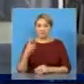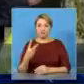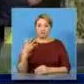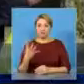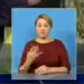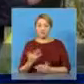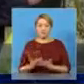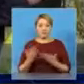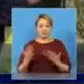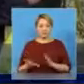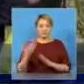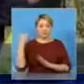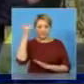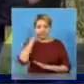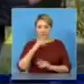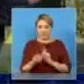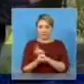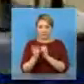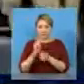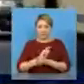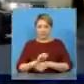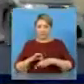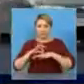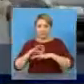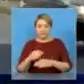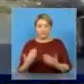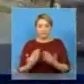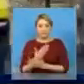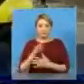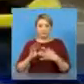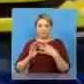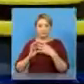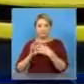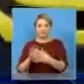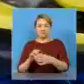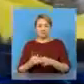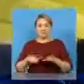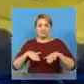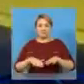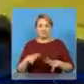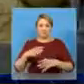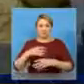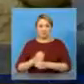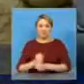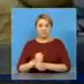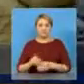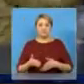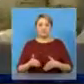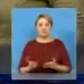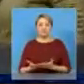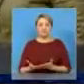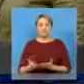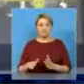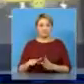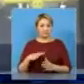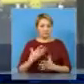4. Однако в прошлом году поменялся перевозчик. Новое автотранспортное предприятие решило сократить движение маршрута. И